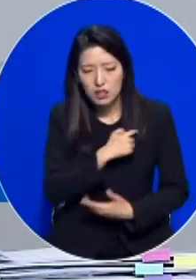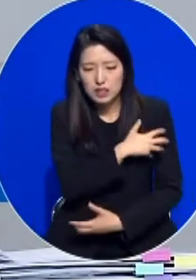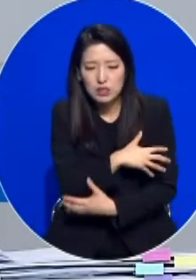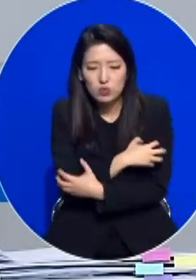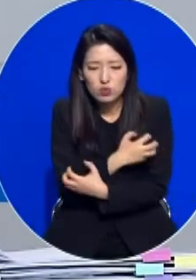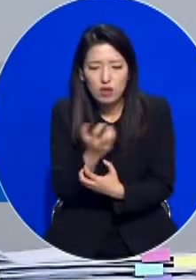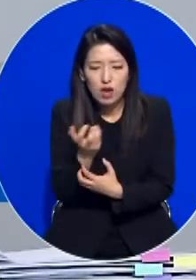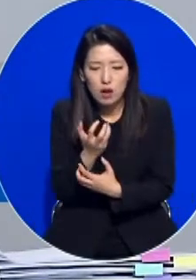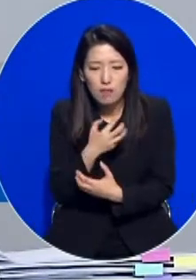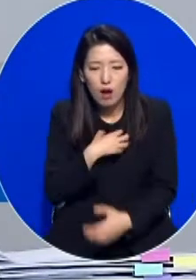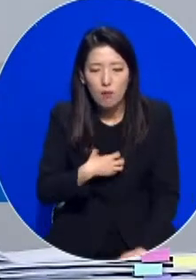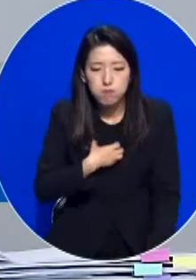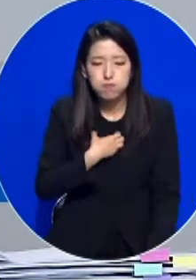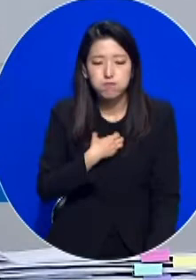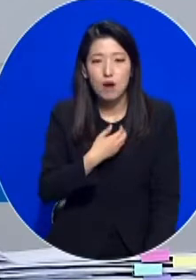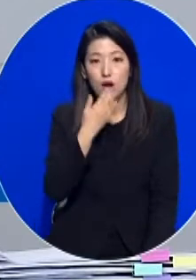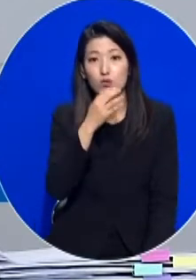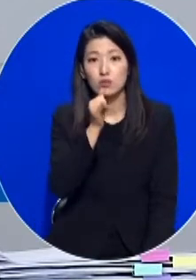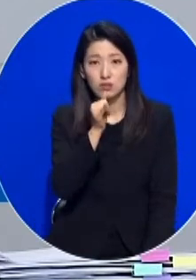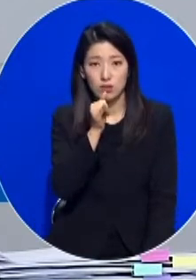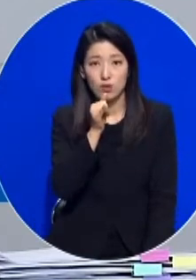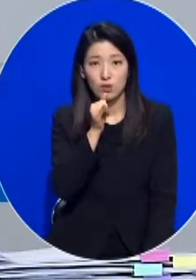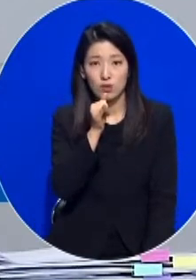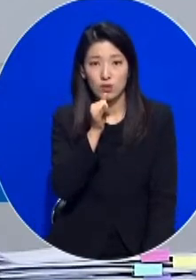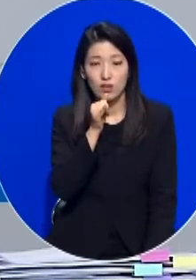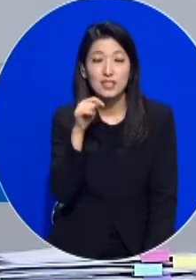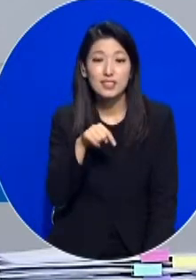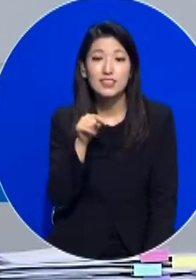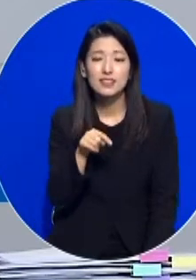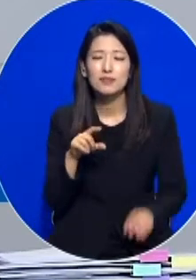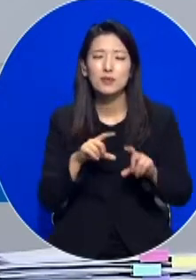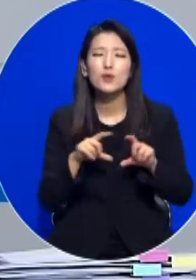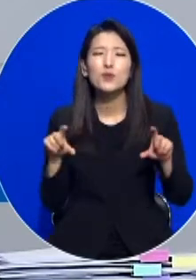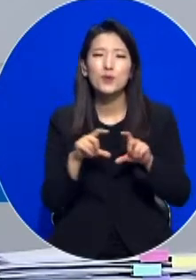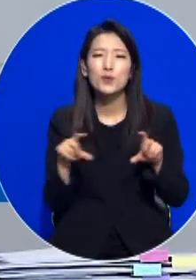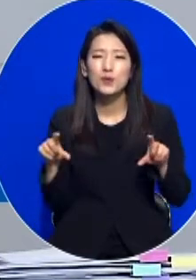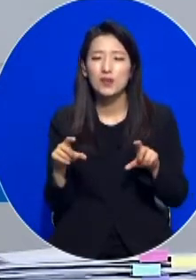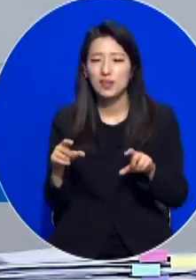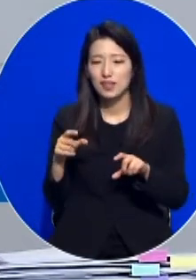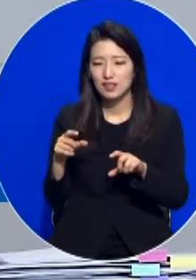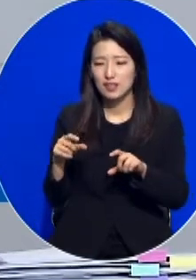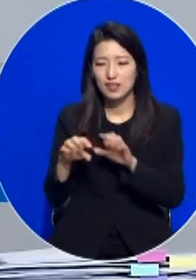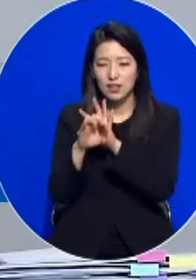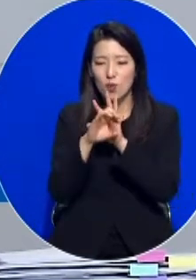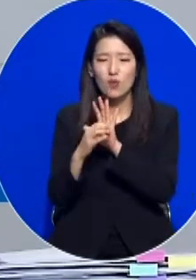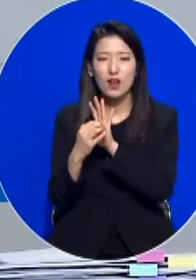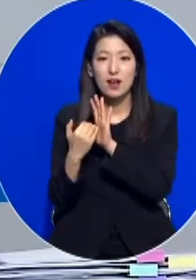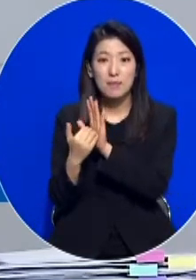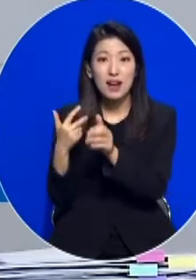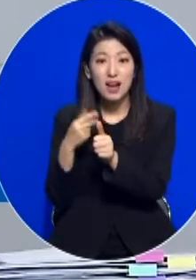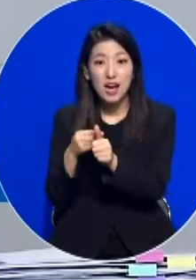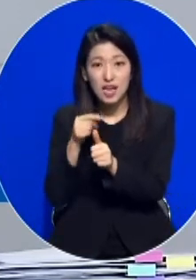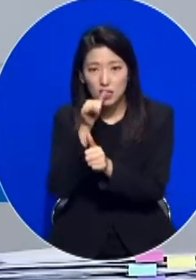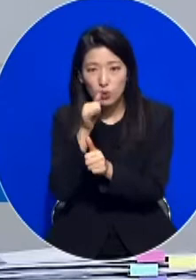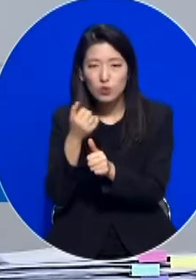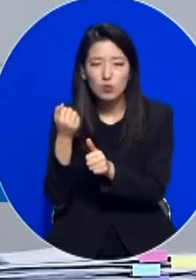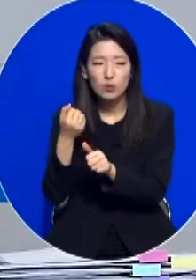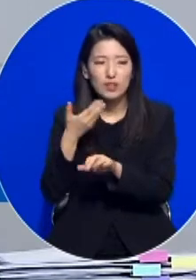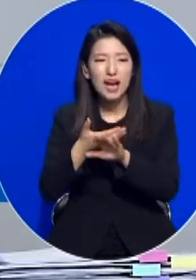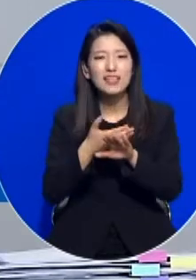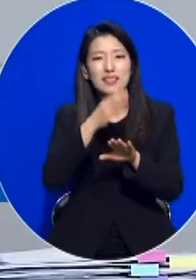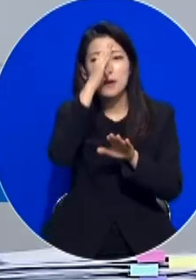메스꺼움, 구토 등의 전신 증상이 나타날 수 있으나 이와 같은 예방접종 후에 흔히 나타나는 이상